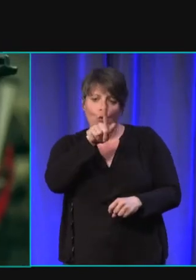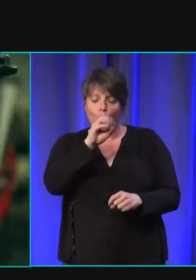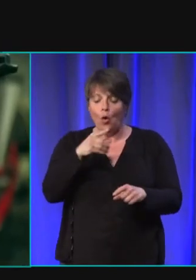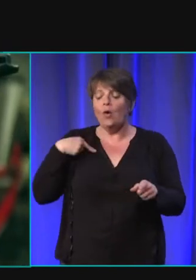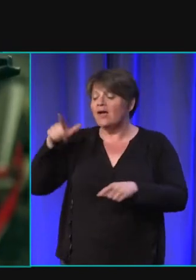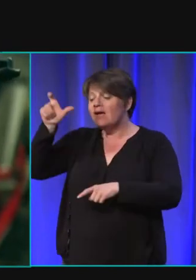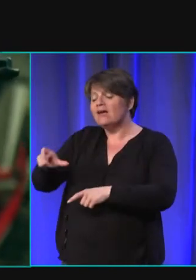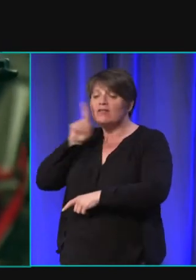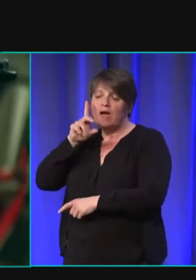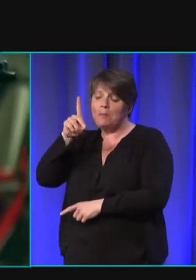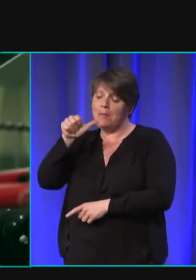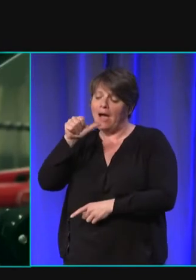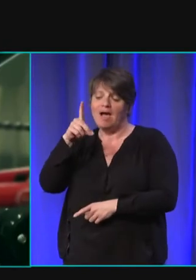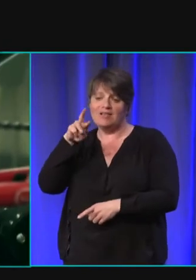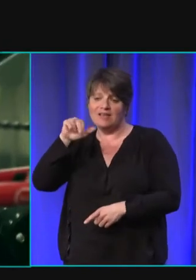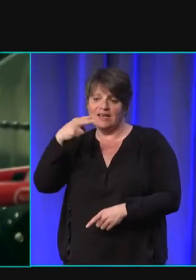Bonjour.